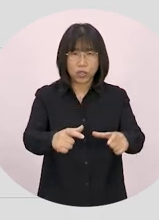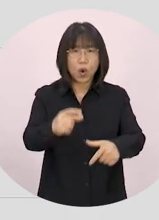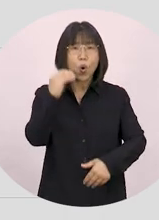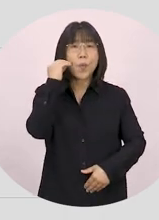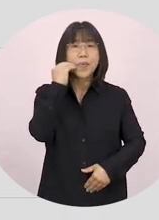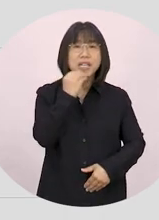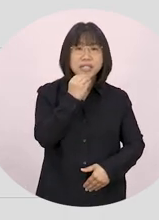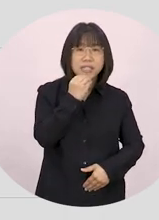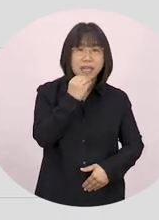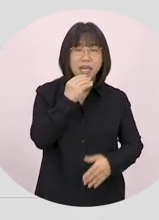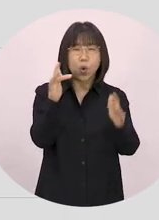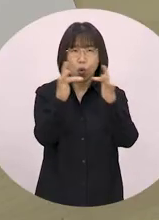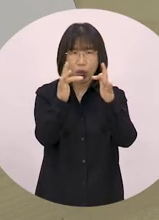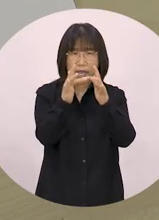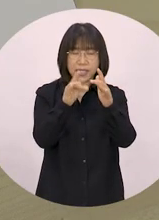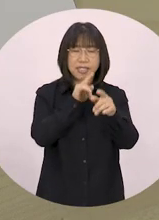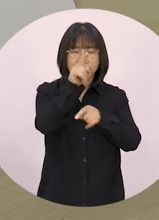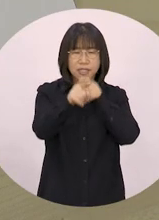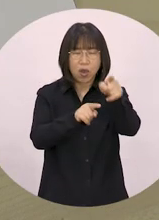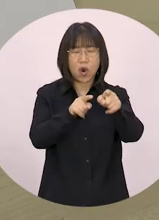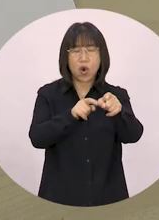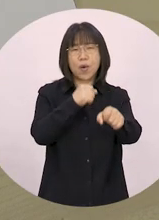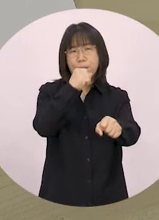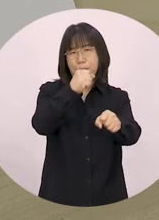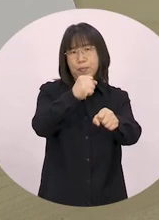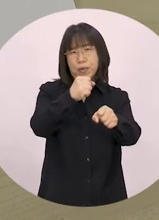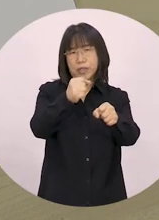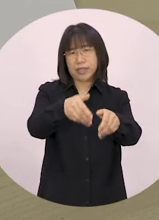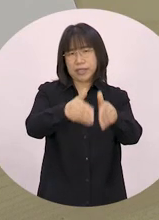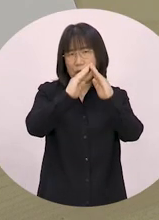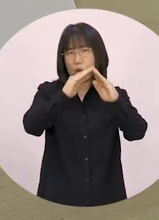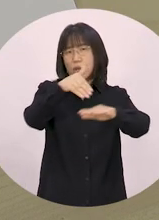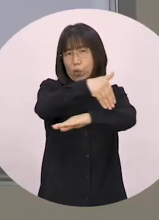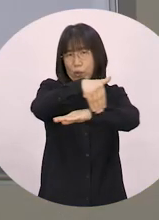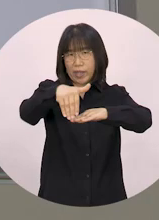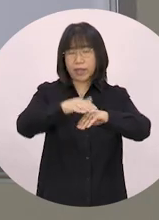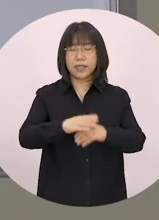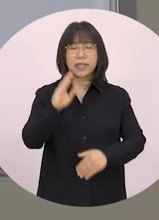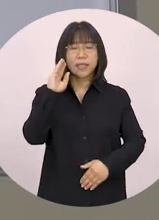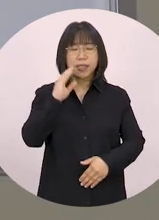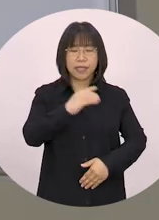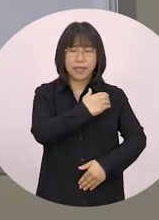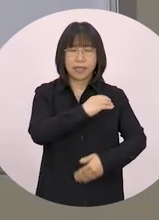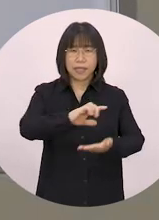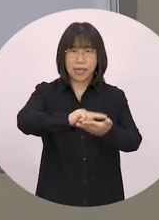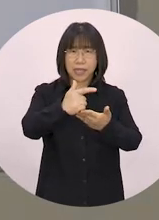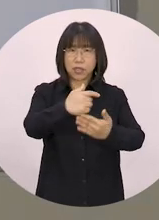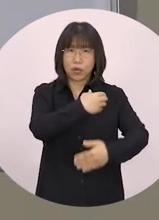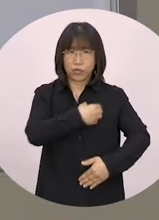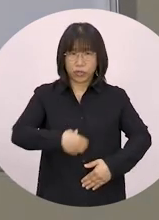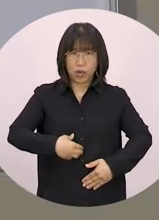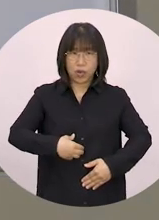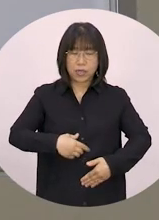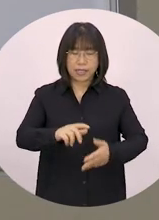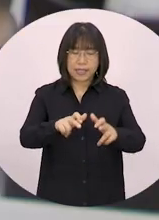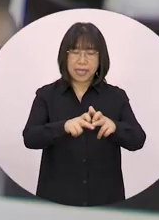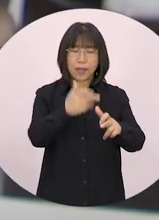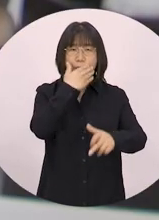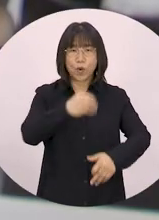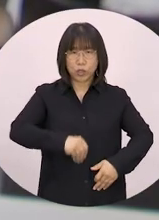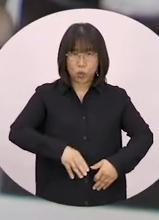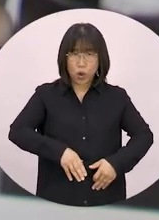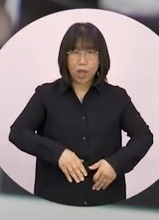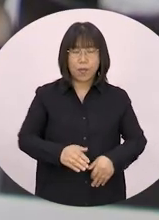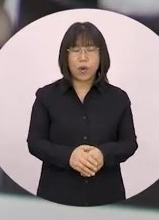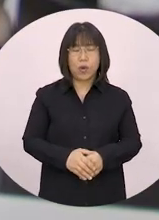강서구청 홈페이지에 온라인 신청 코너도 마련할 계획입니다. 서비스에 대한 자세한 사항은 강서구청